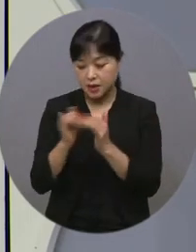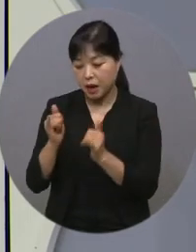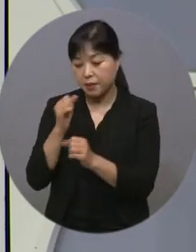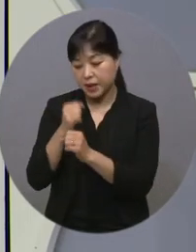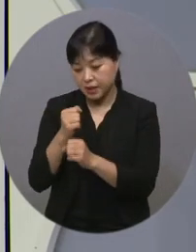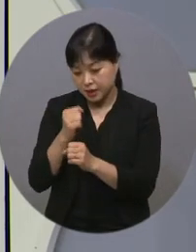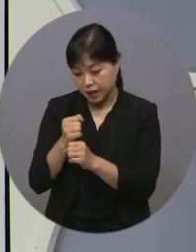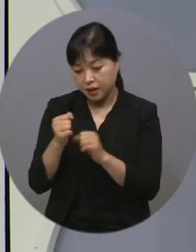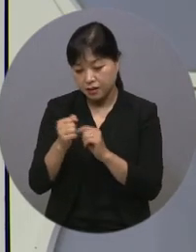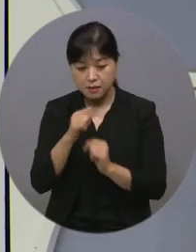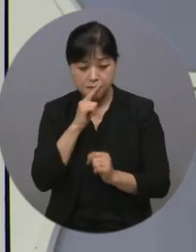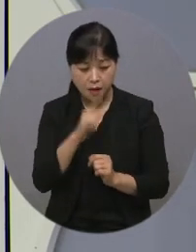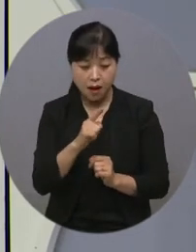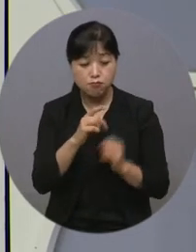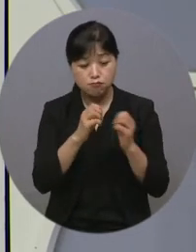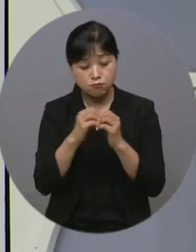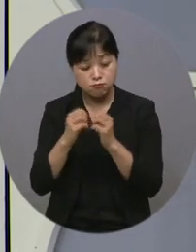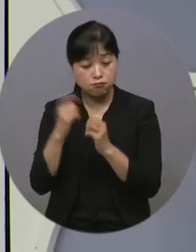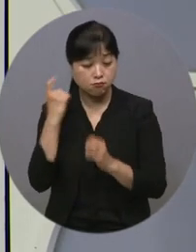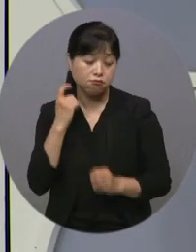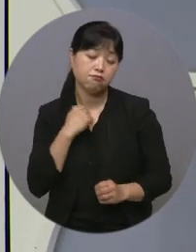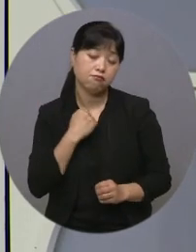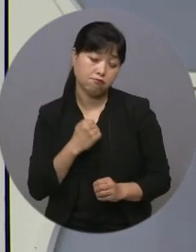많이 들어보셨지 않습니까? 그래요. 그래서